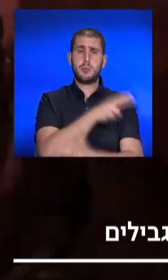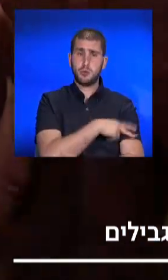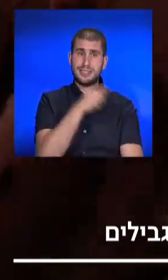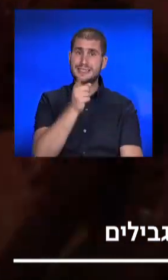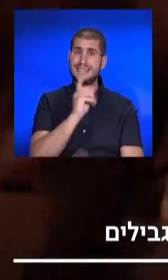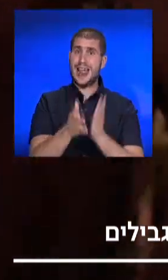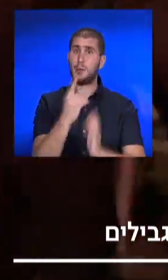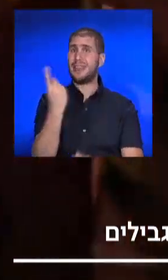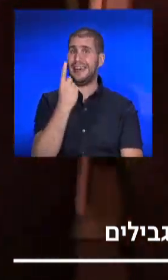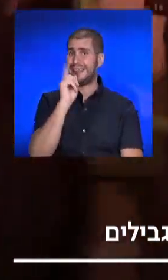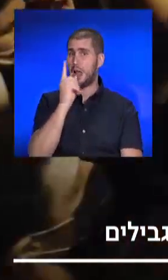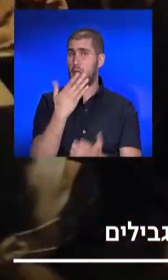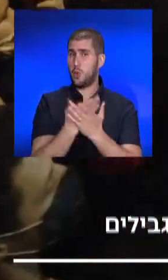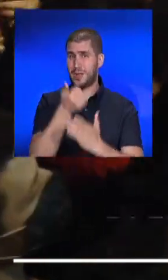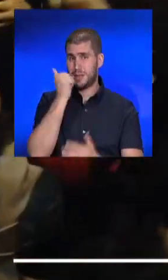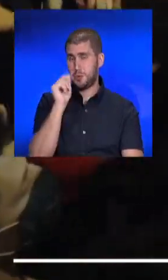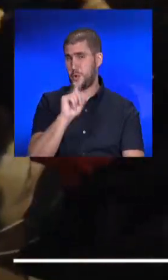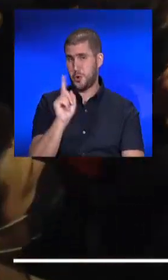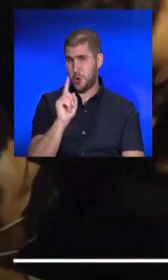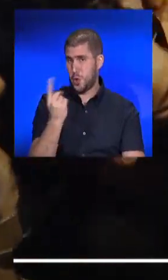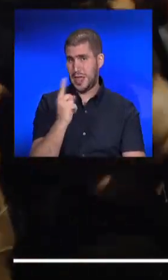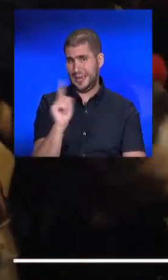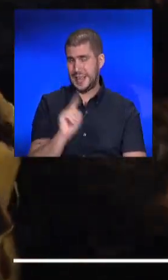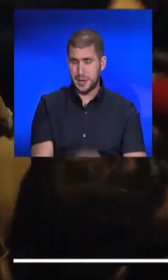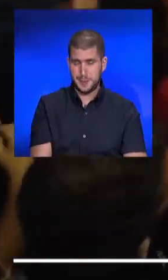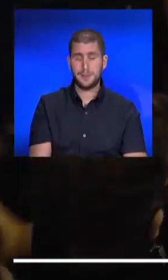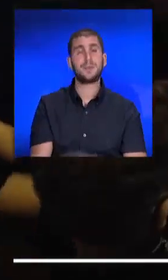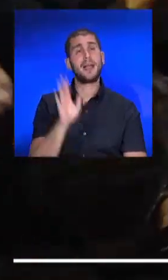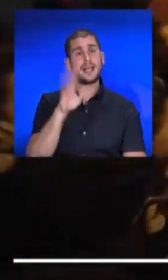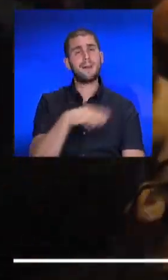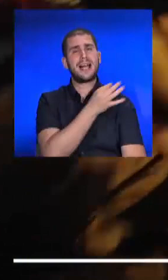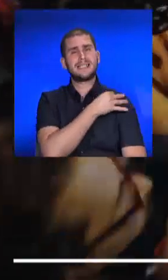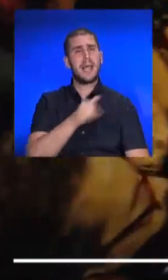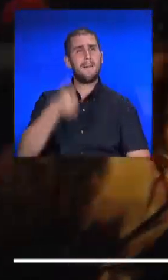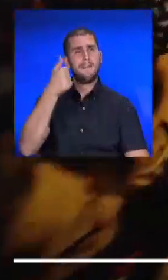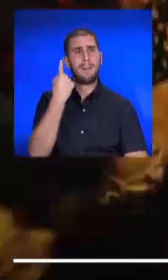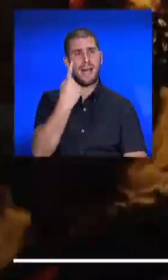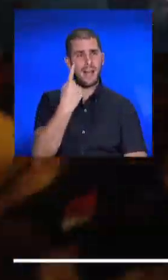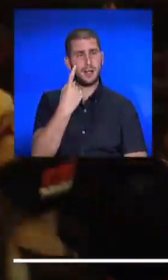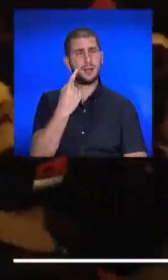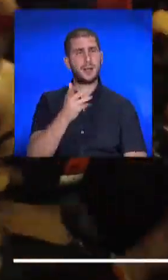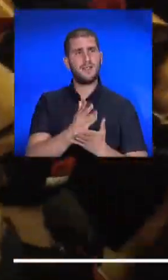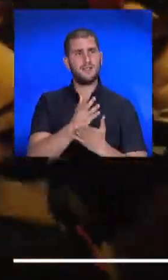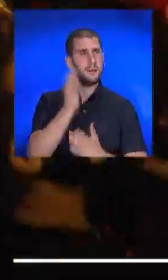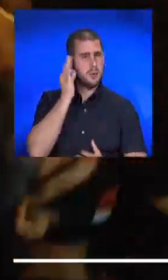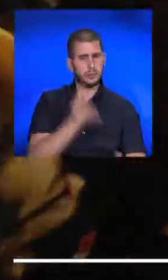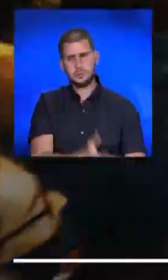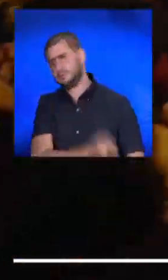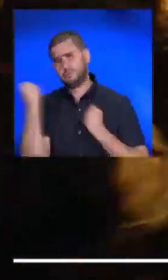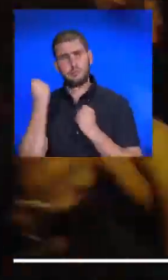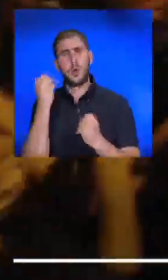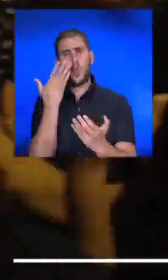האלימות היחידה שתועדה שם אתמול בירושלים. גם הקצין הבכיר הזה ששולף את המפגינה מן ההמון